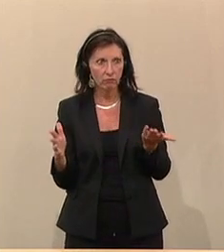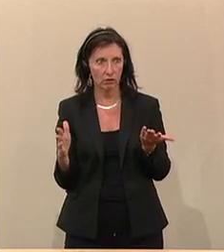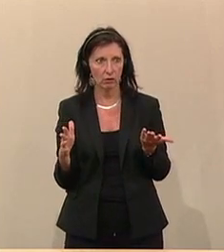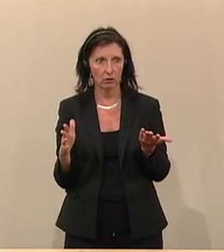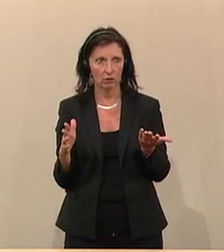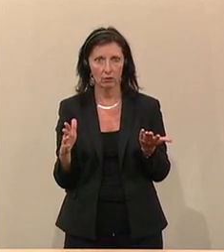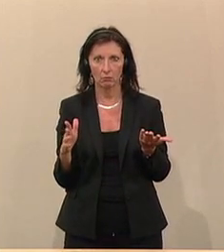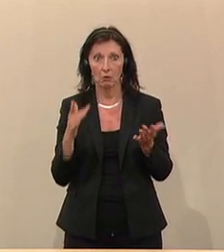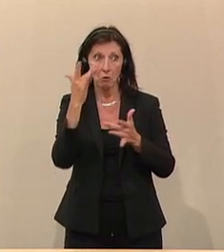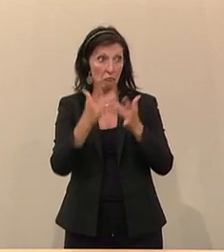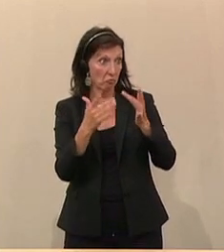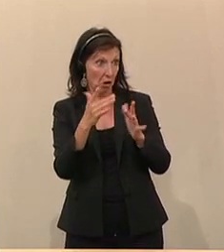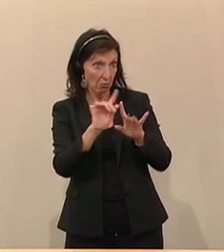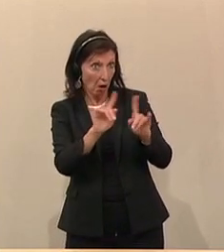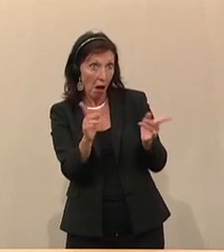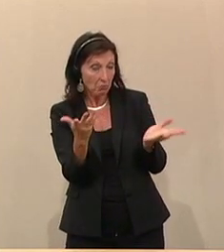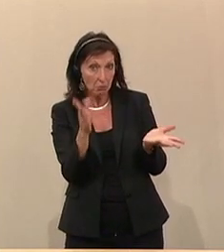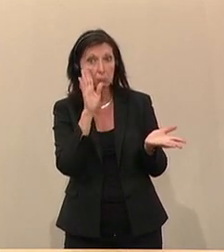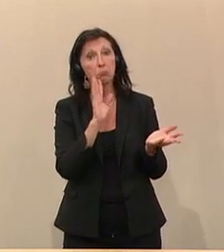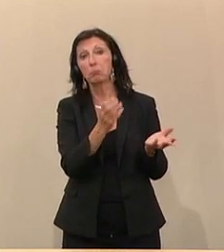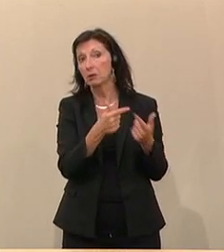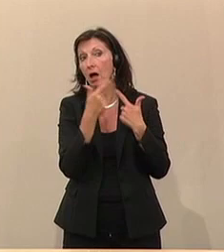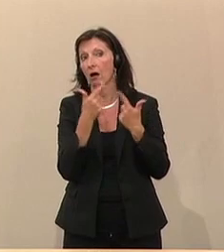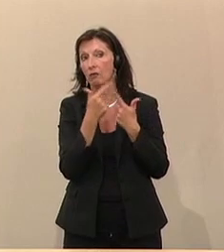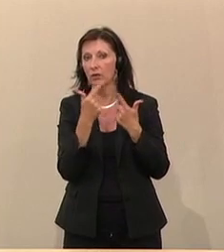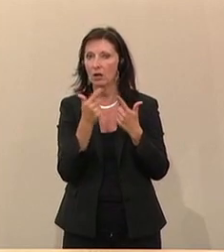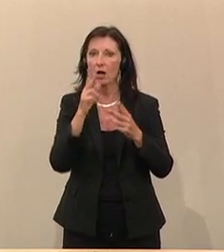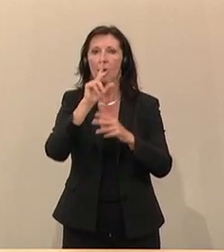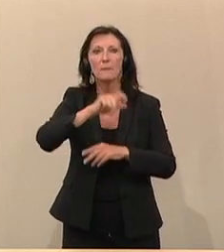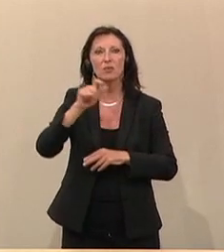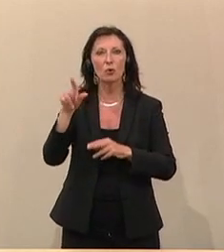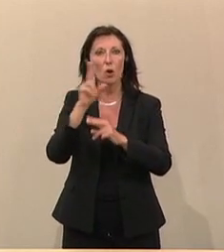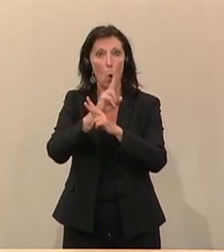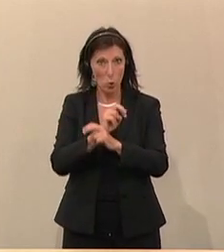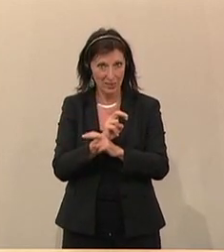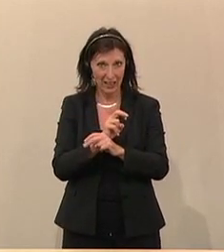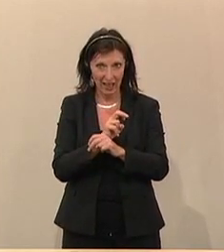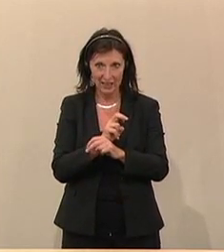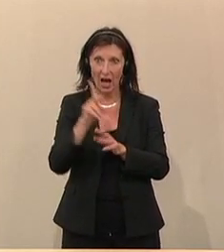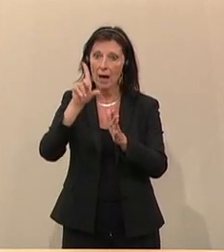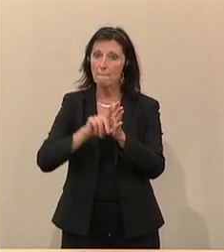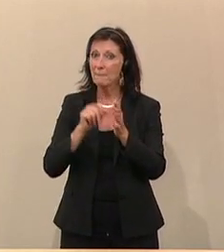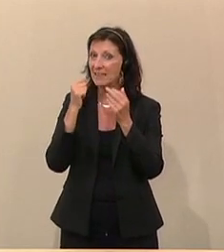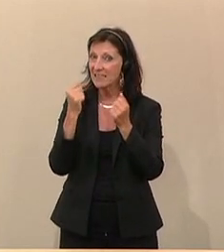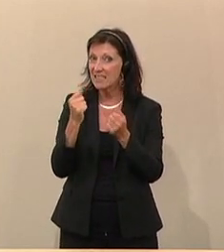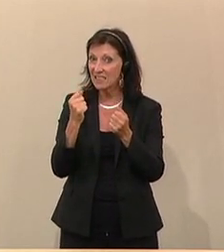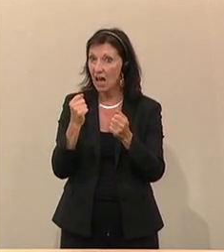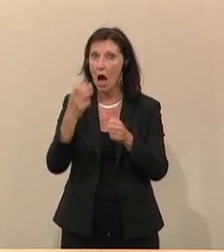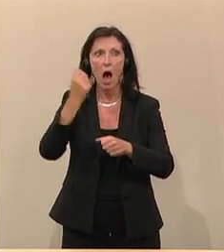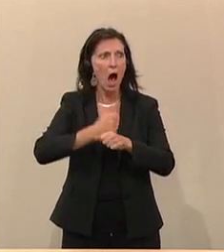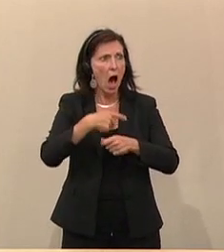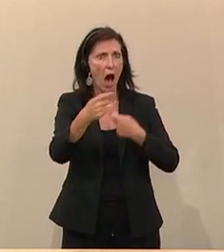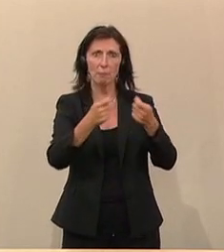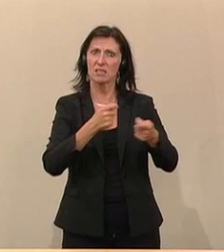vom gegenteil überzeugen österreichische bezieher der mindestsicherung nützen derzeit die möglichkeiten am arbeitsmarkt